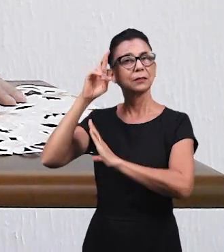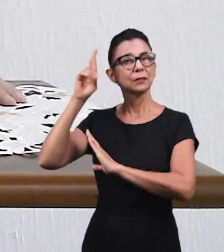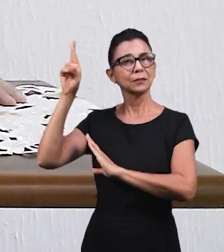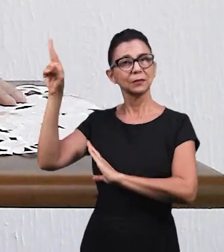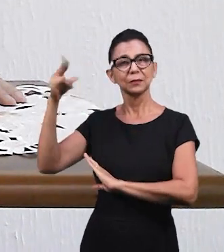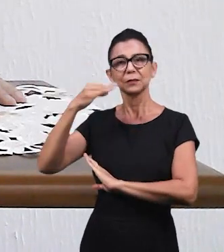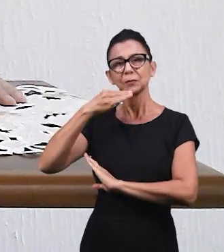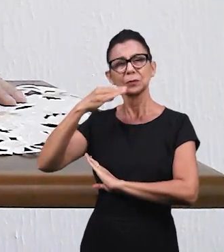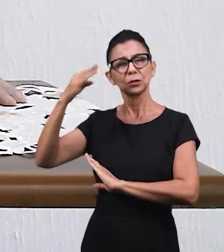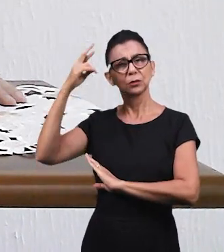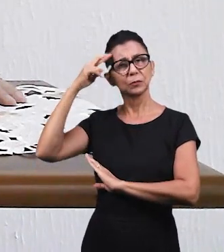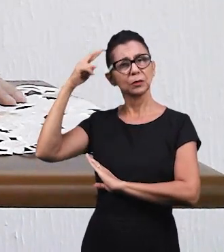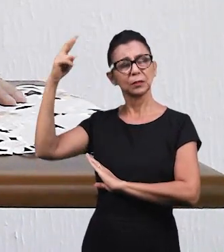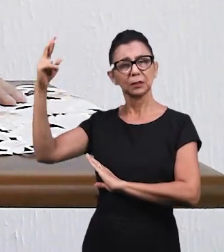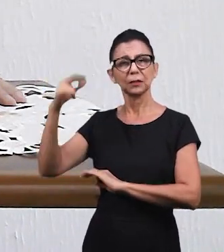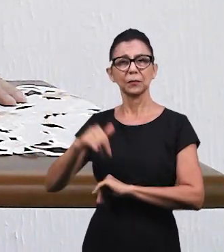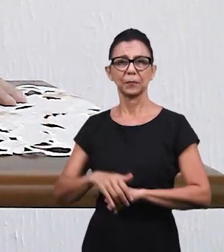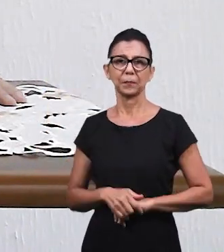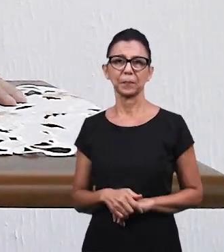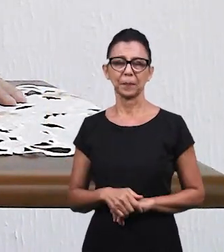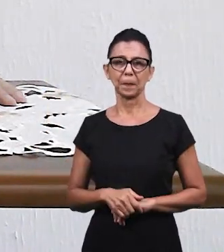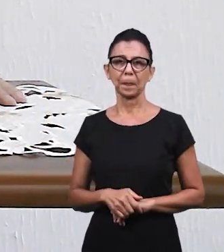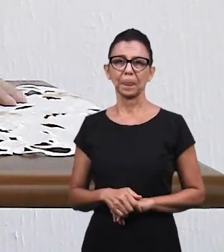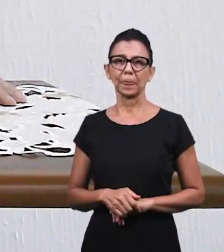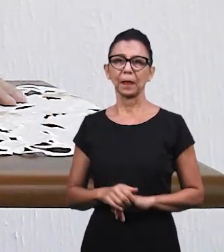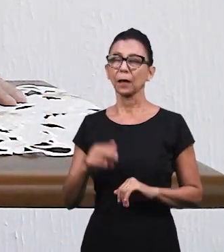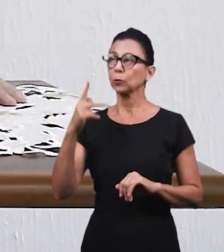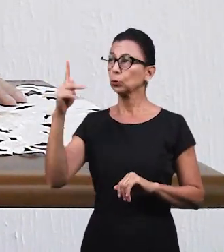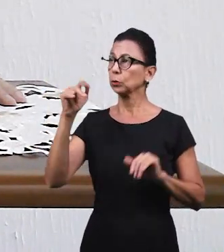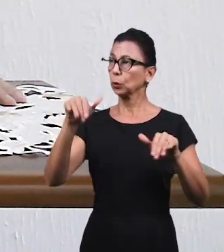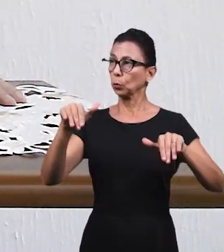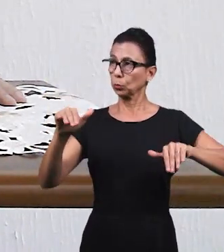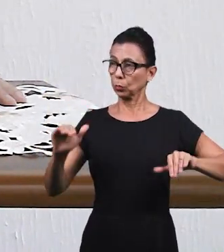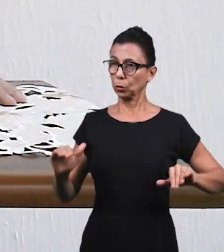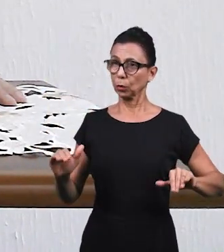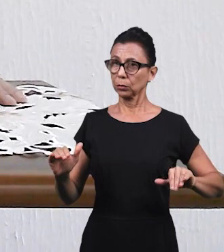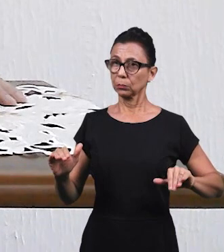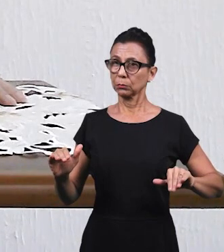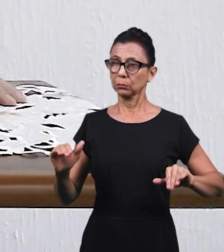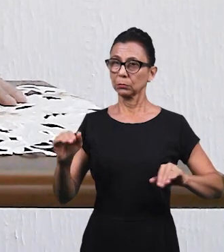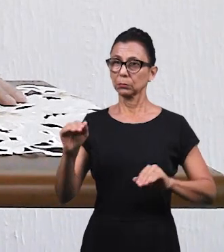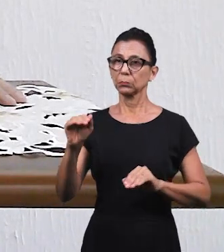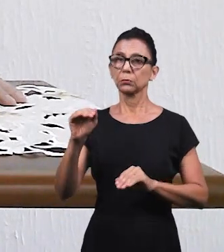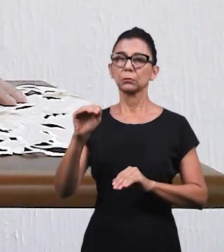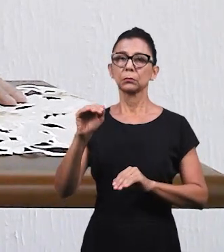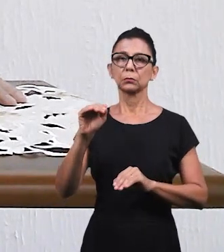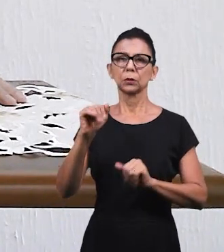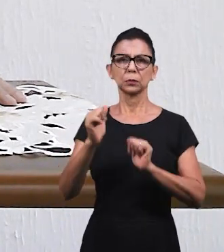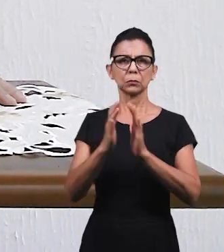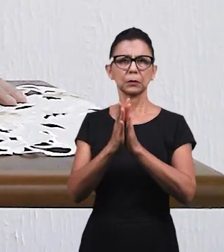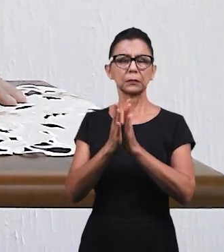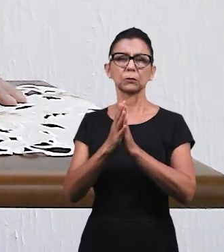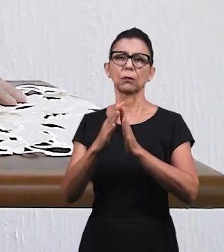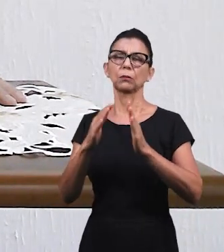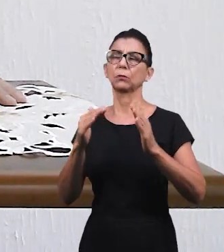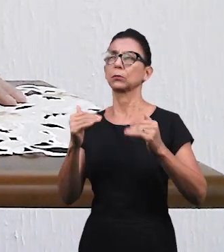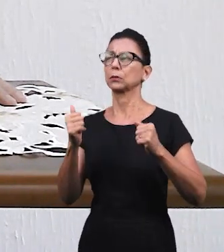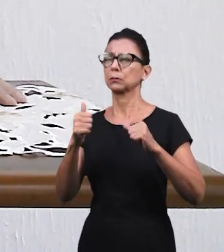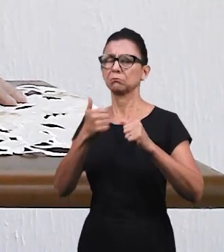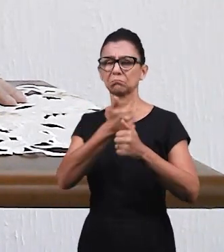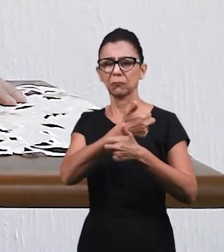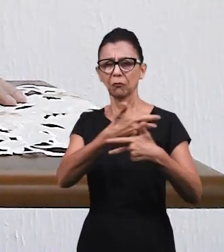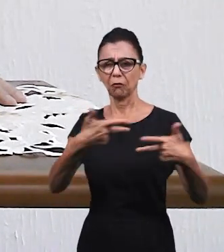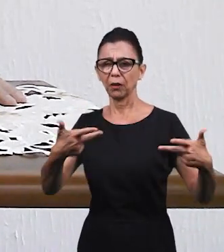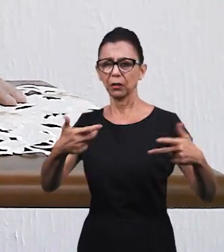мы молимся к Тебе, и Ты отвечаешь с престола благодати на молитвы наши, на